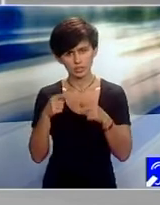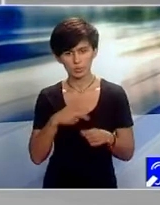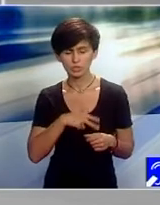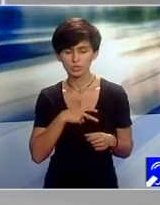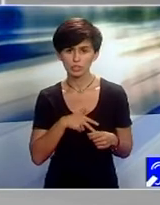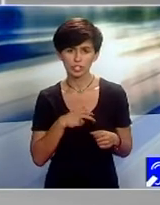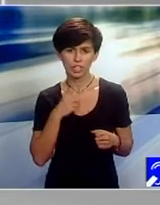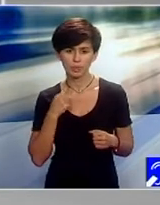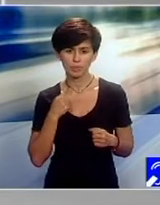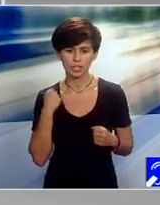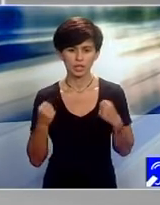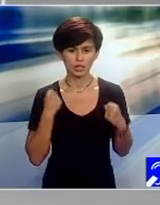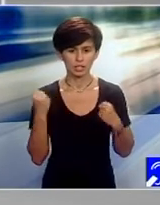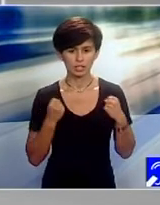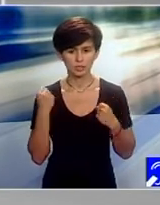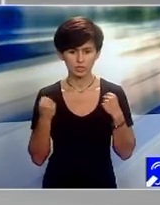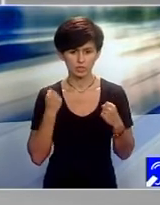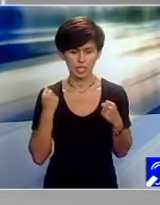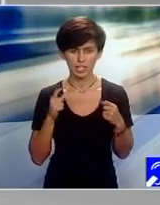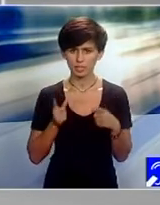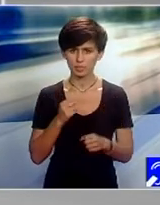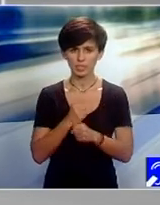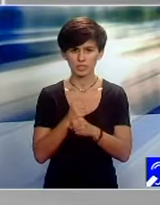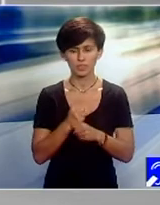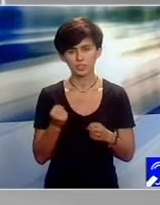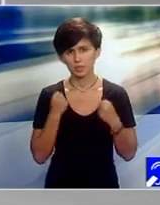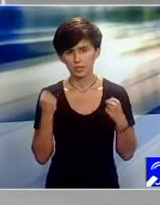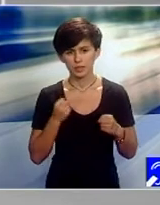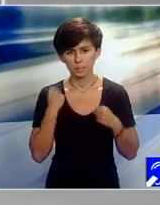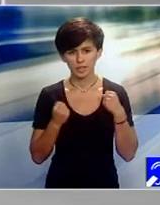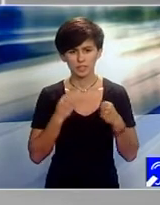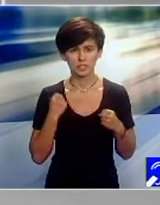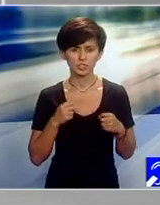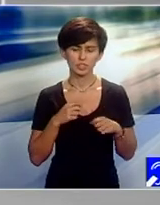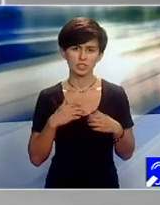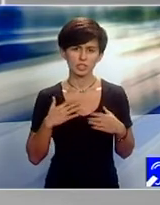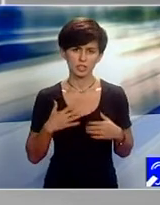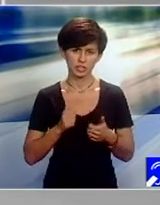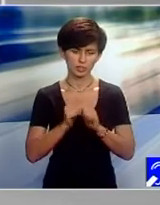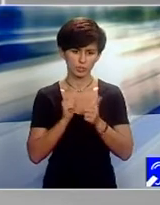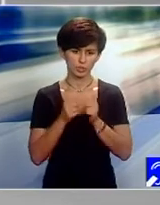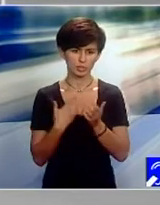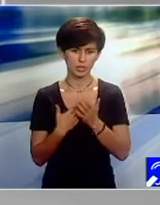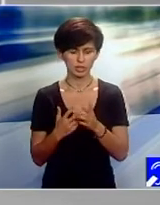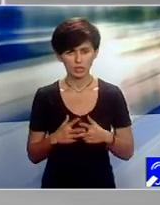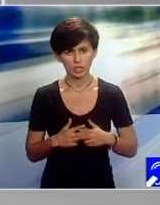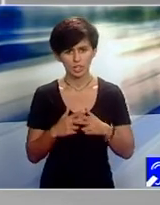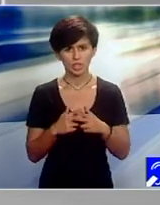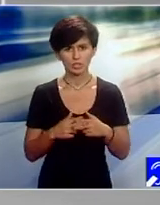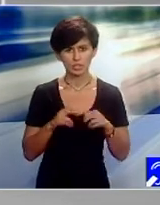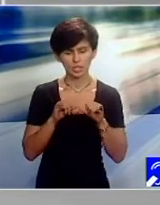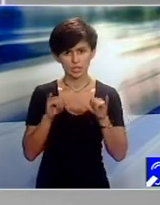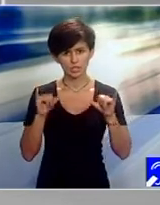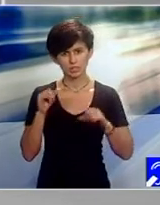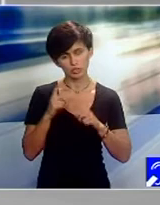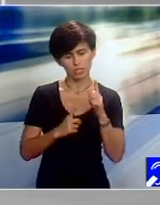mișcarea. Trebuie să facem exerciții fizice, pentru că și acestea au fost demonstrat că ajută în mare parte la dezvoltarea anumitor